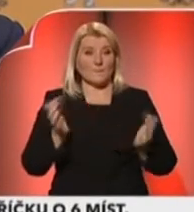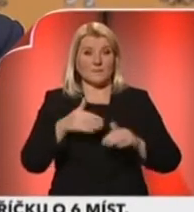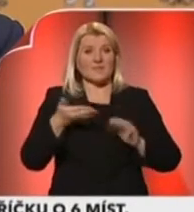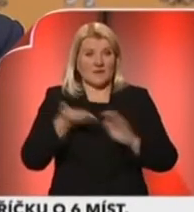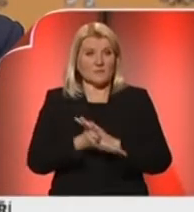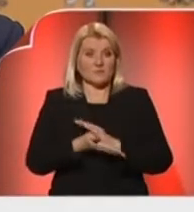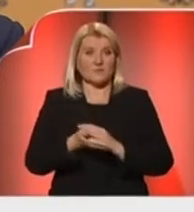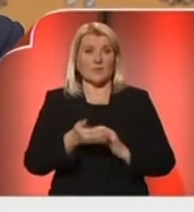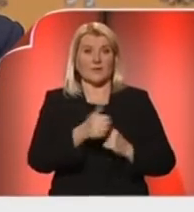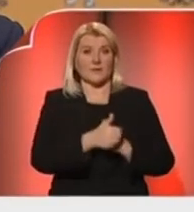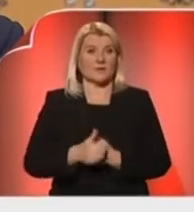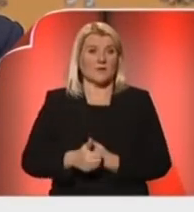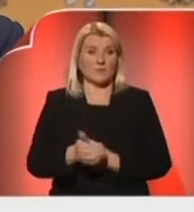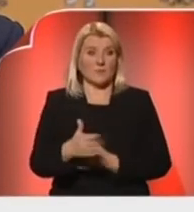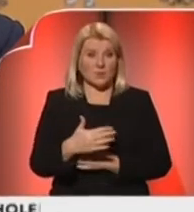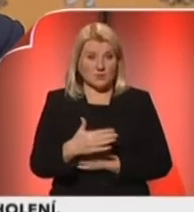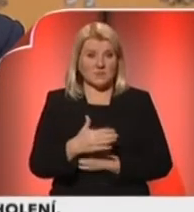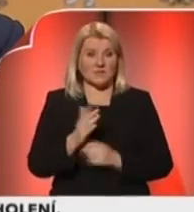důležité,